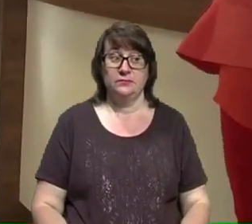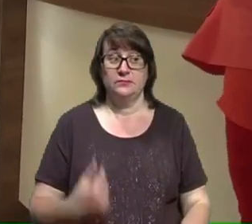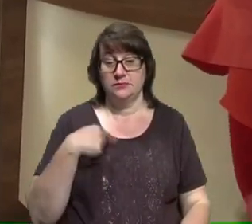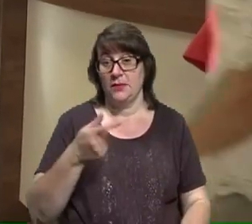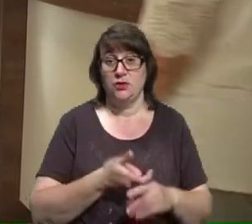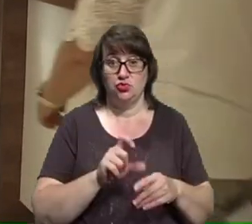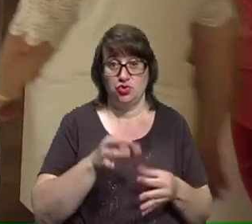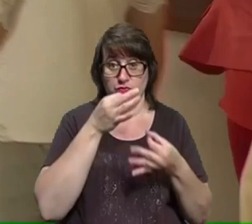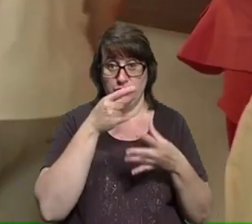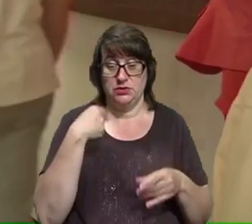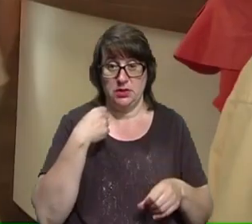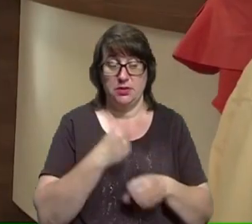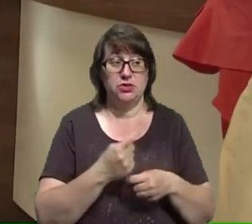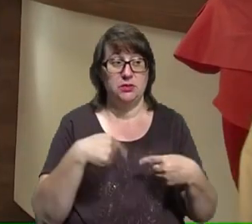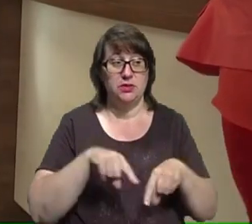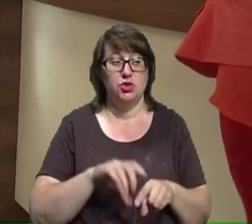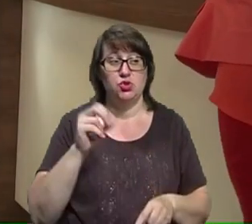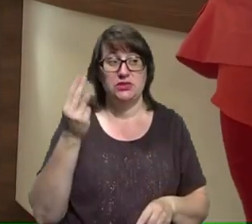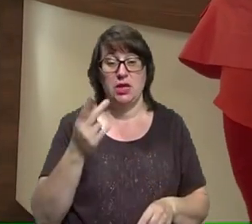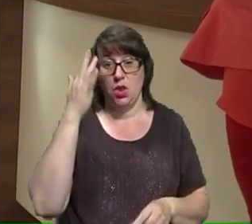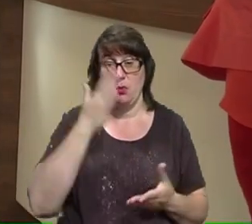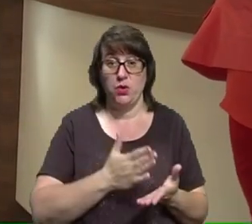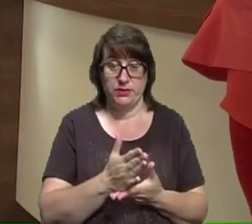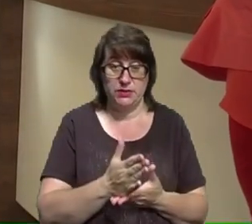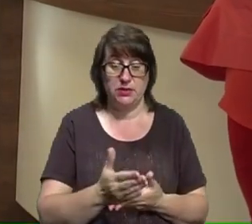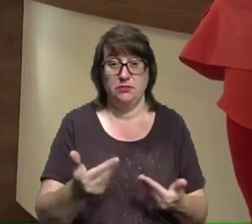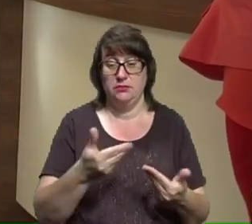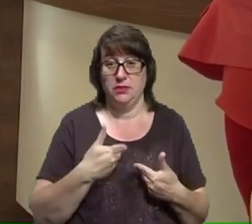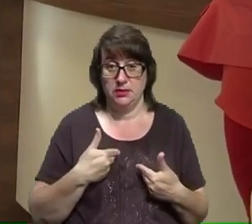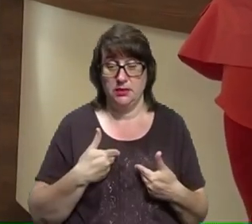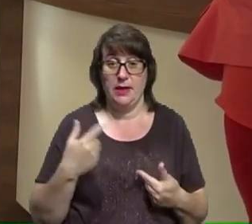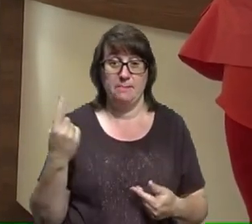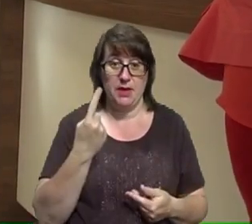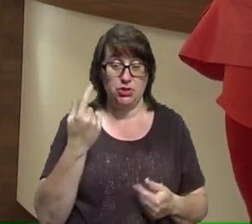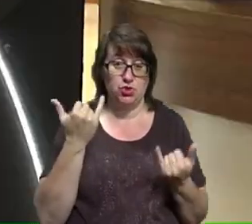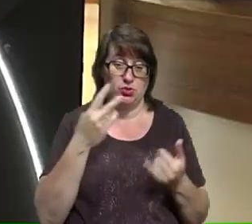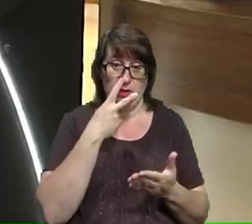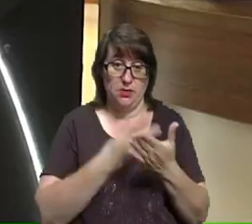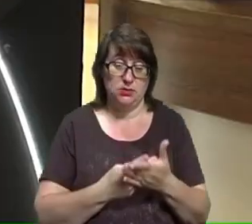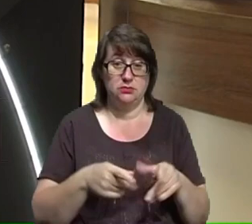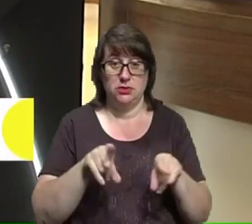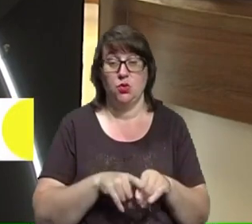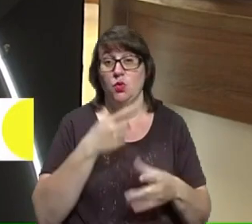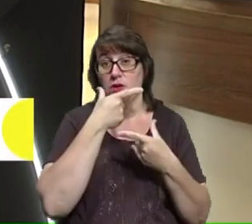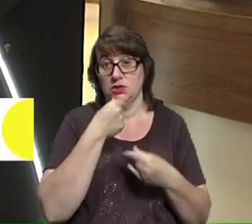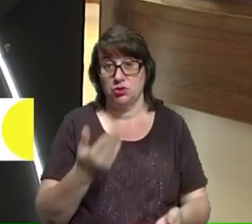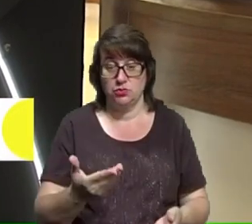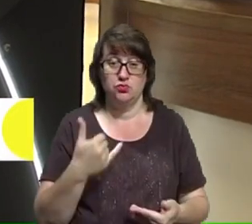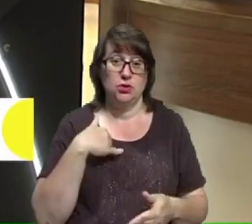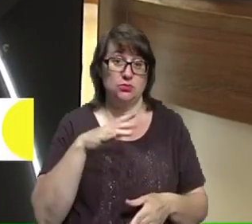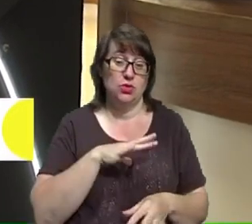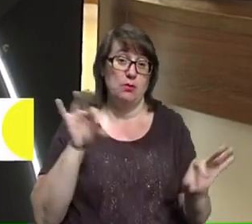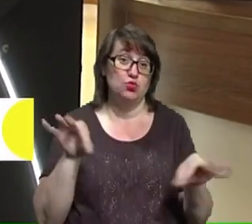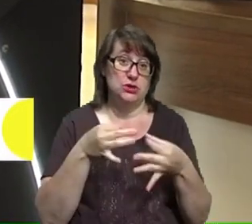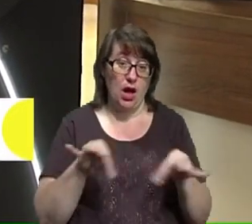в департаменті соціальної політики. Ми вперше сьогодні бачимо тут таку красу. У нас були музиканти, у нас